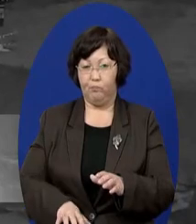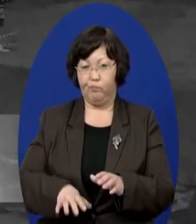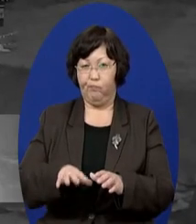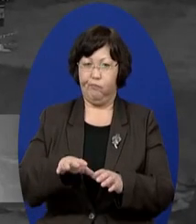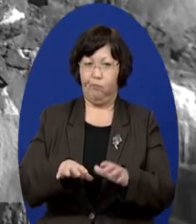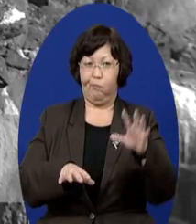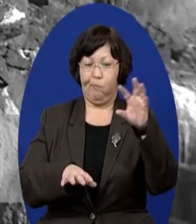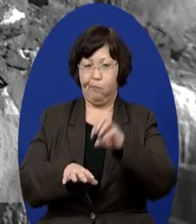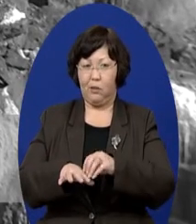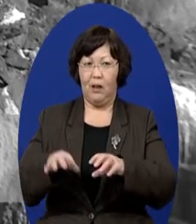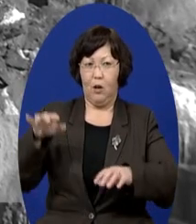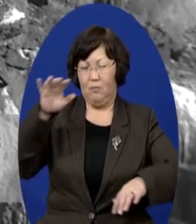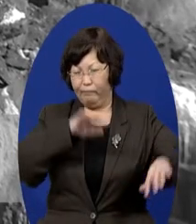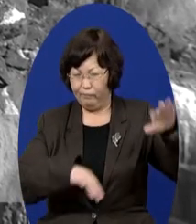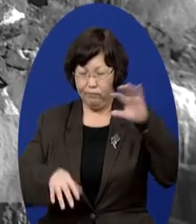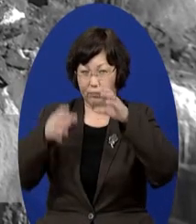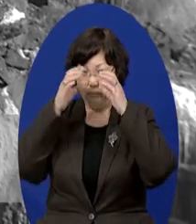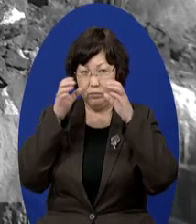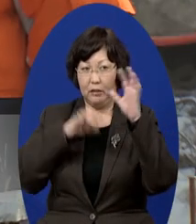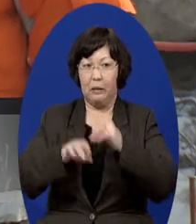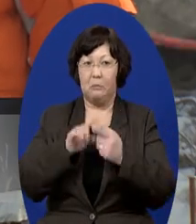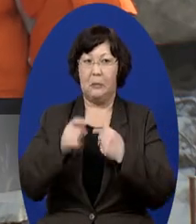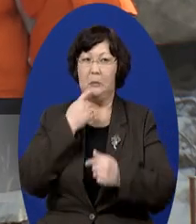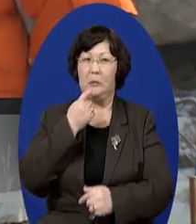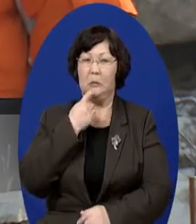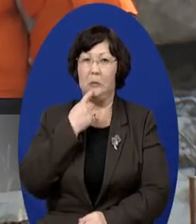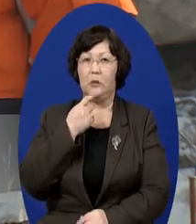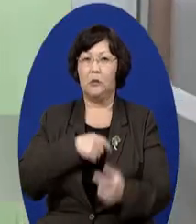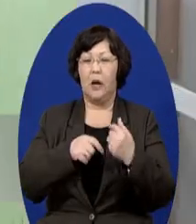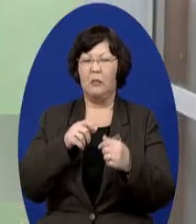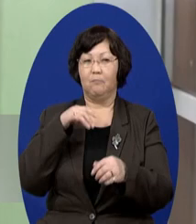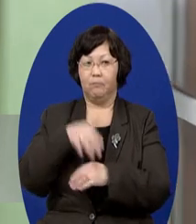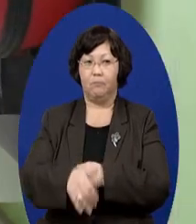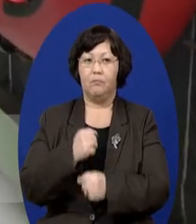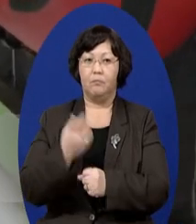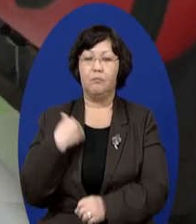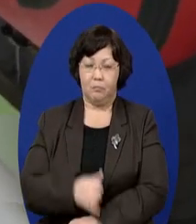шавхтай шумхад бол бас нэлээд эрсдэлтэй бас тийм гад нөхцөл болж ажиллаж байсан.